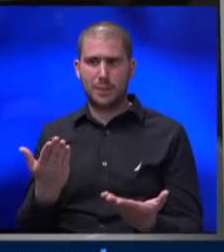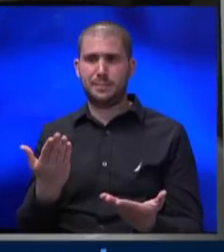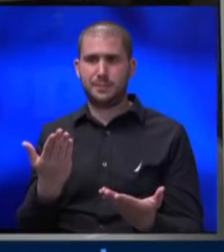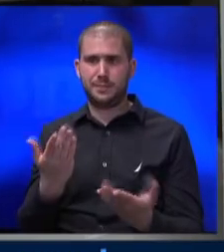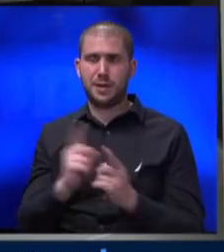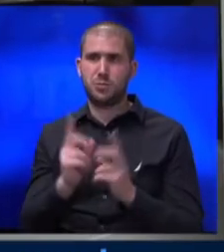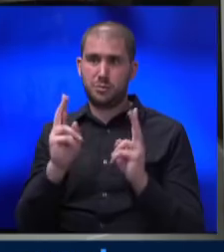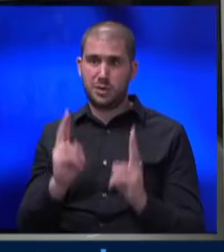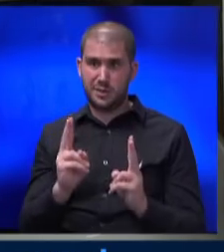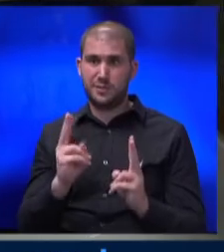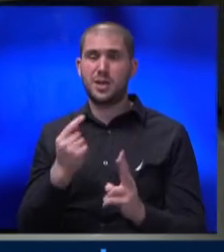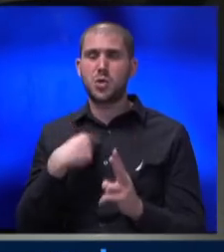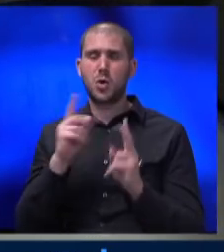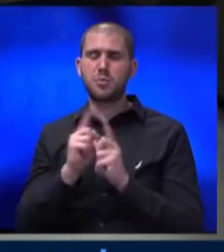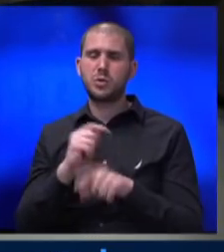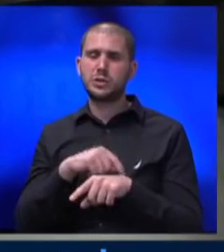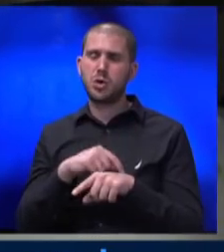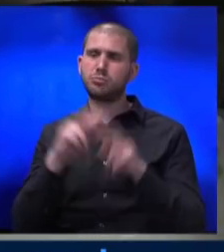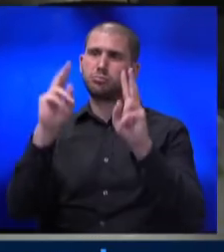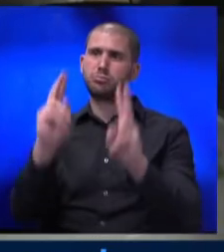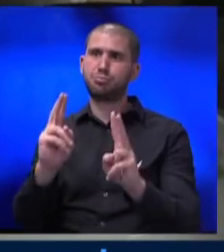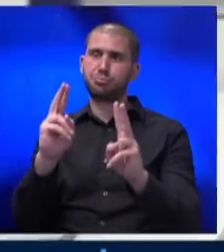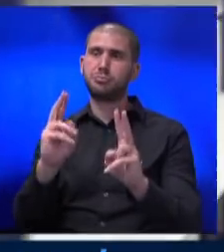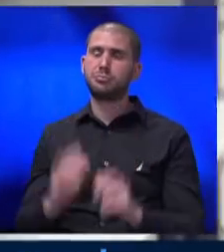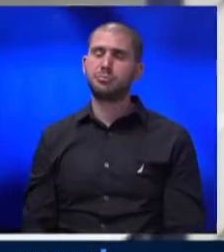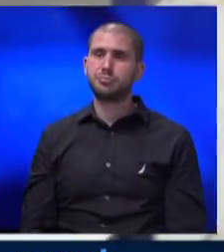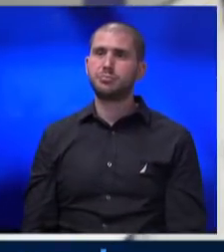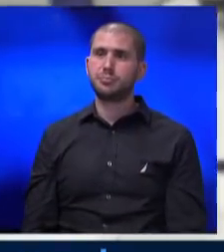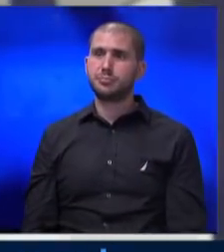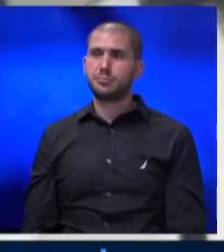נפסקים, ולמעשה אנחנו עוצרים את השעון הביולוגי.